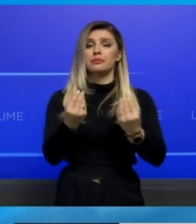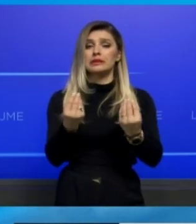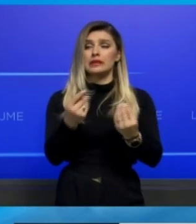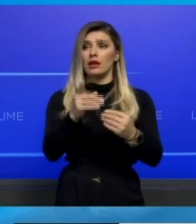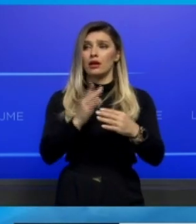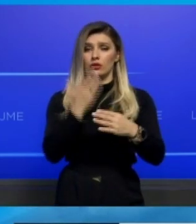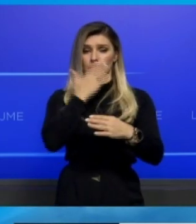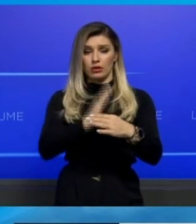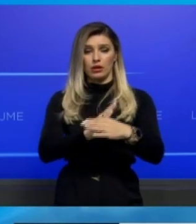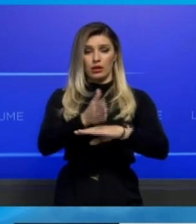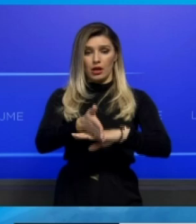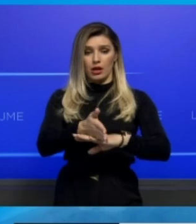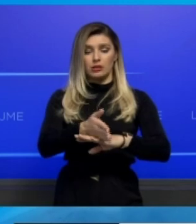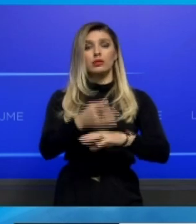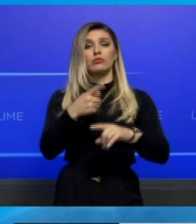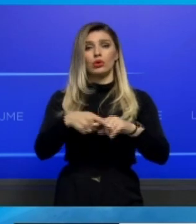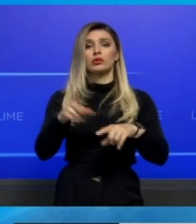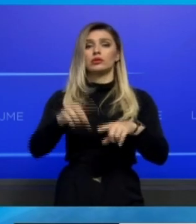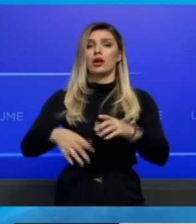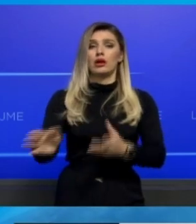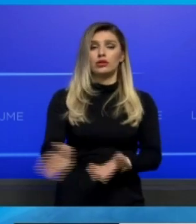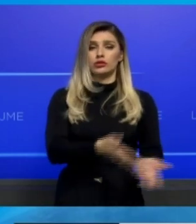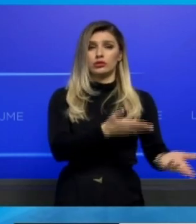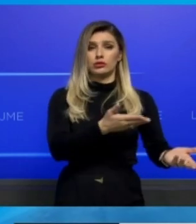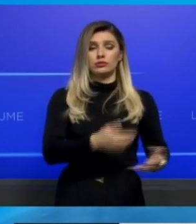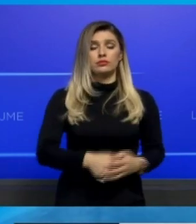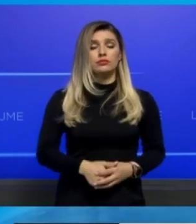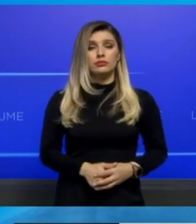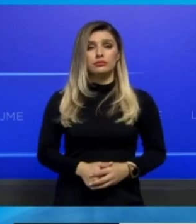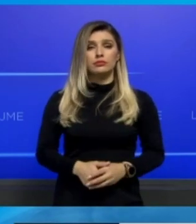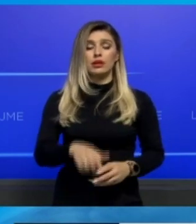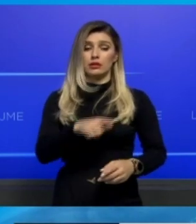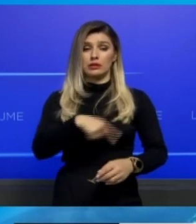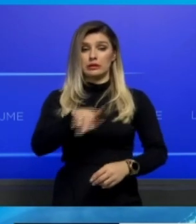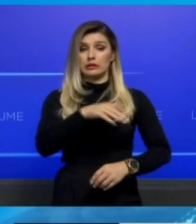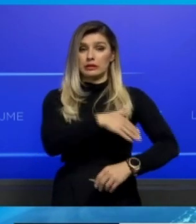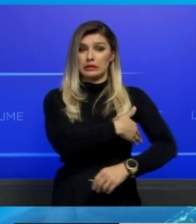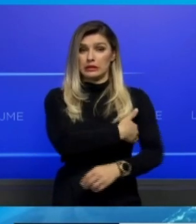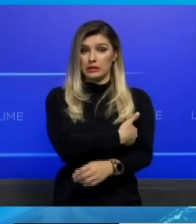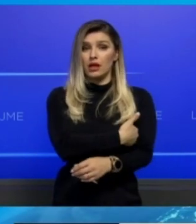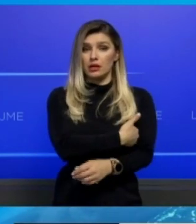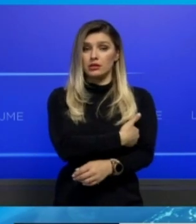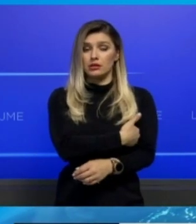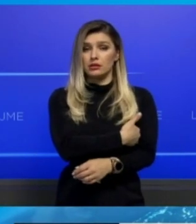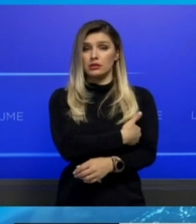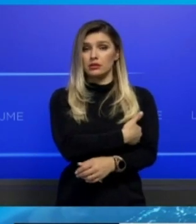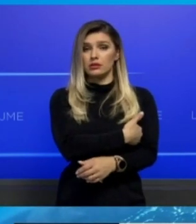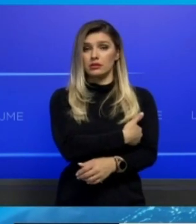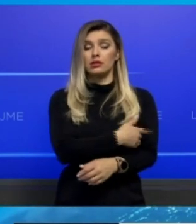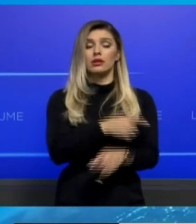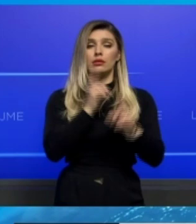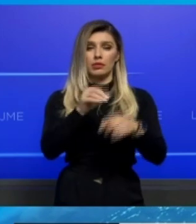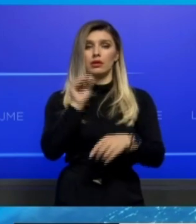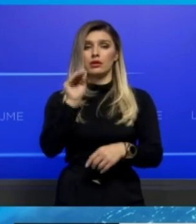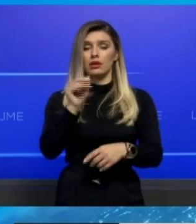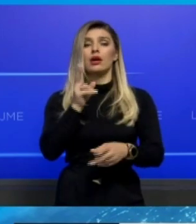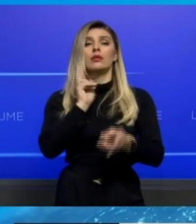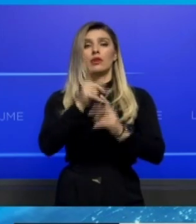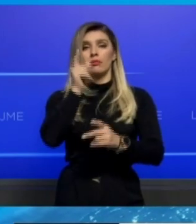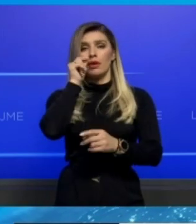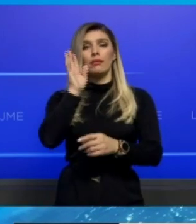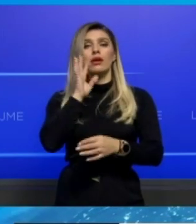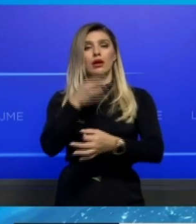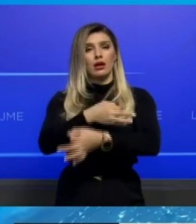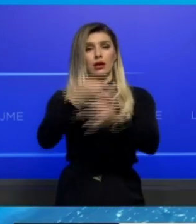hynën në klasë dhe i larguan nga klasa. Nxënësit e që prindrit do të kërkojnë llogari.